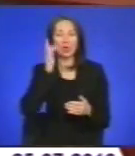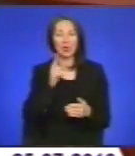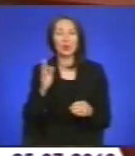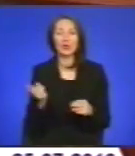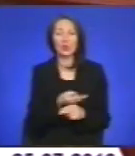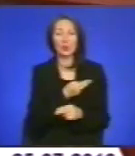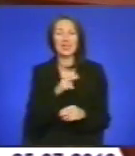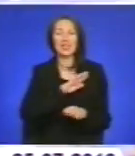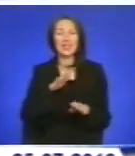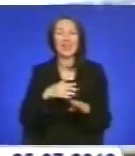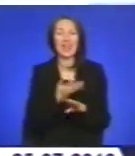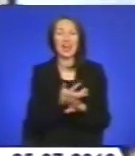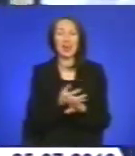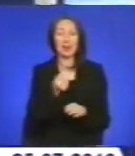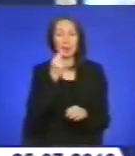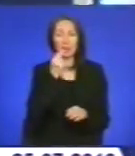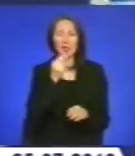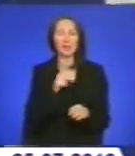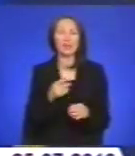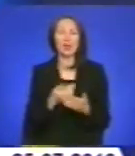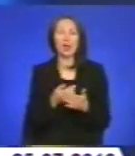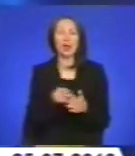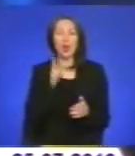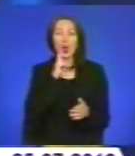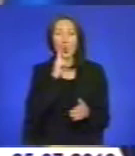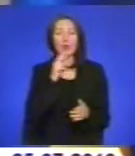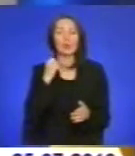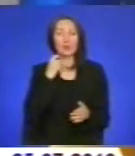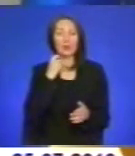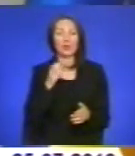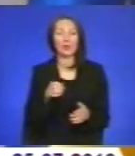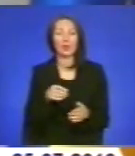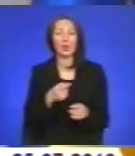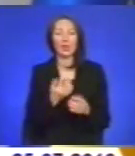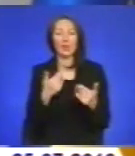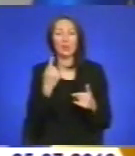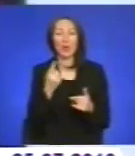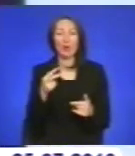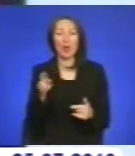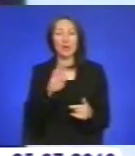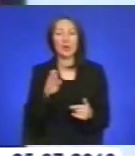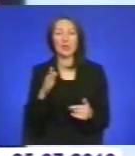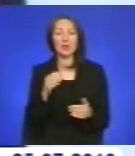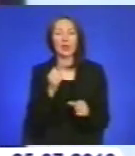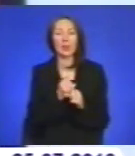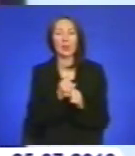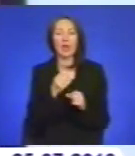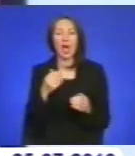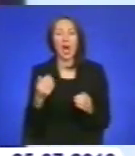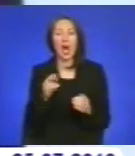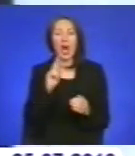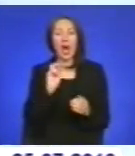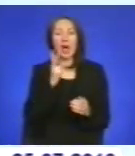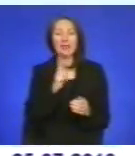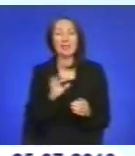неякісної продукції, зокрема поміж алкогольних виробів та цигарок, вже з 1 вересня цього року запровадили акцизні марки нового зразка. Відтепер марки